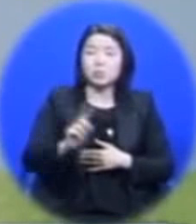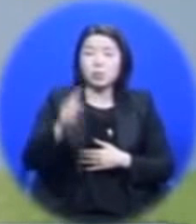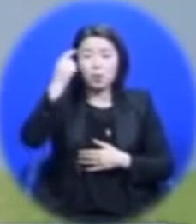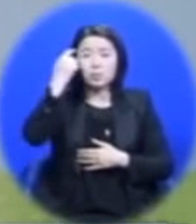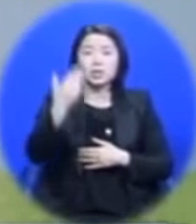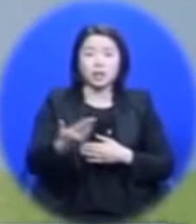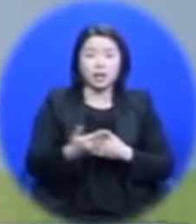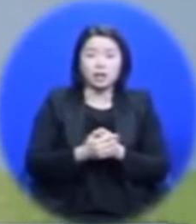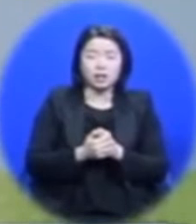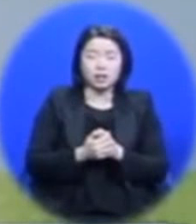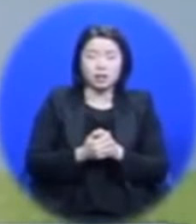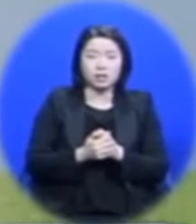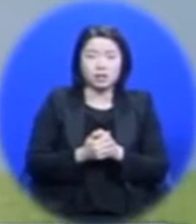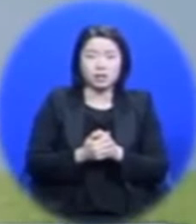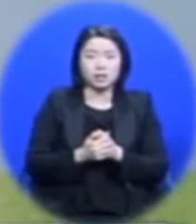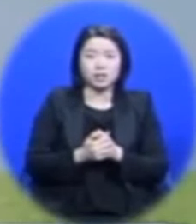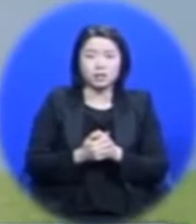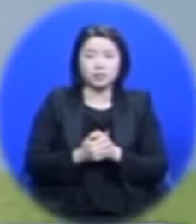뭡니까?